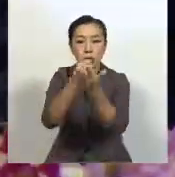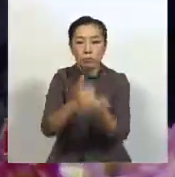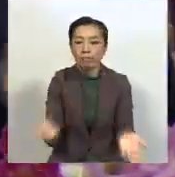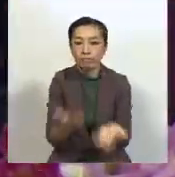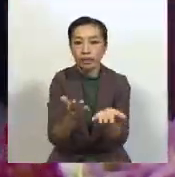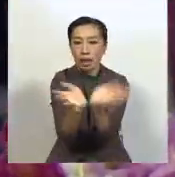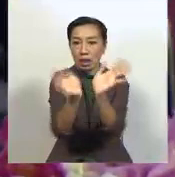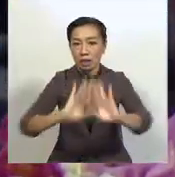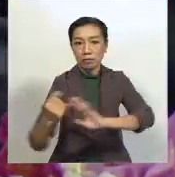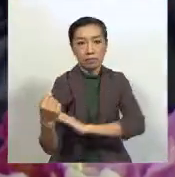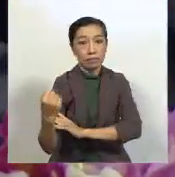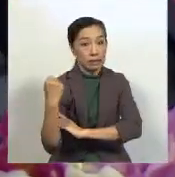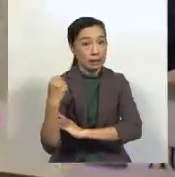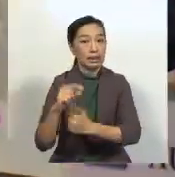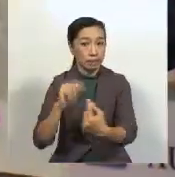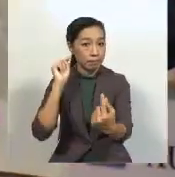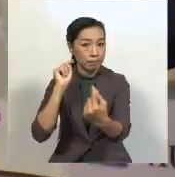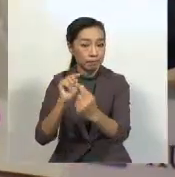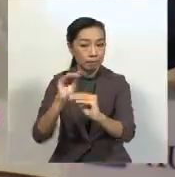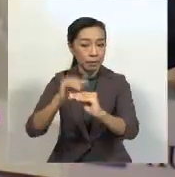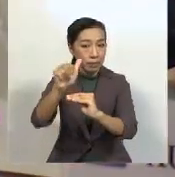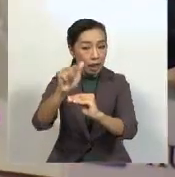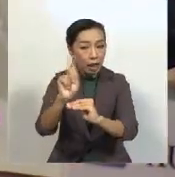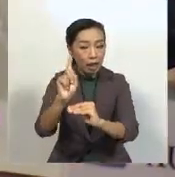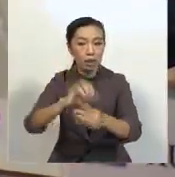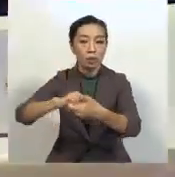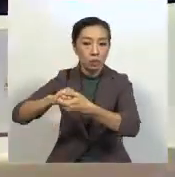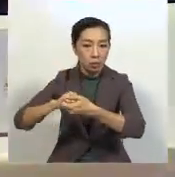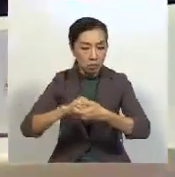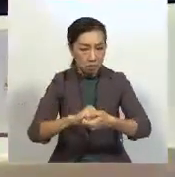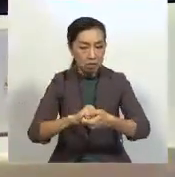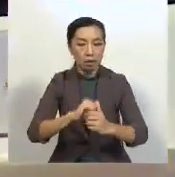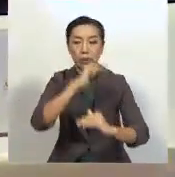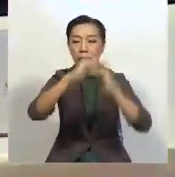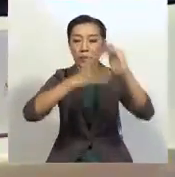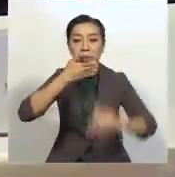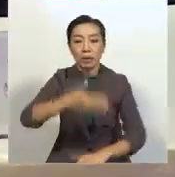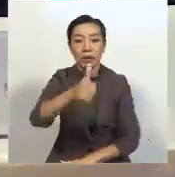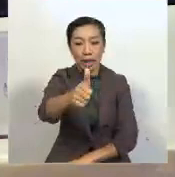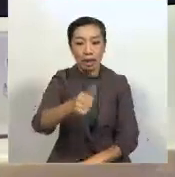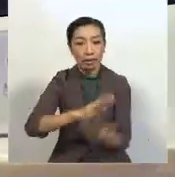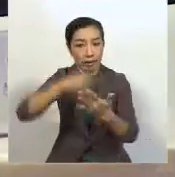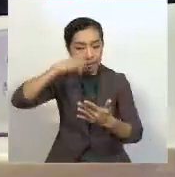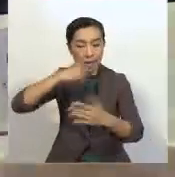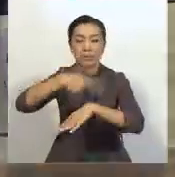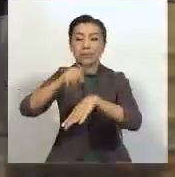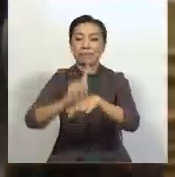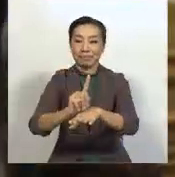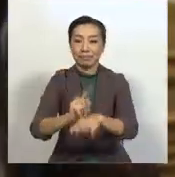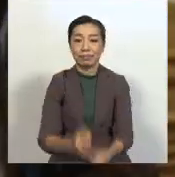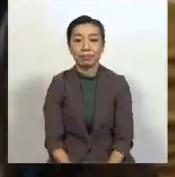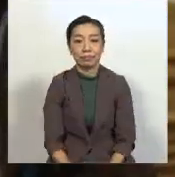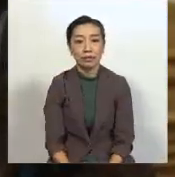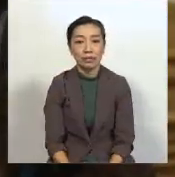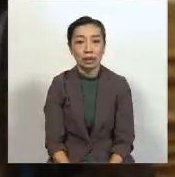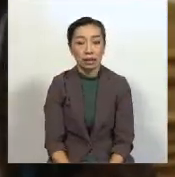ามแนวคิดหลักของการประชุมครั้งนี้ร่วมมือร่วมใจก้าวไกลยั่งยืนภายใต้การเป็นประธานอาเซียนของไทยบทบ